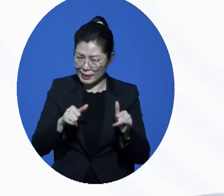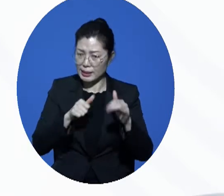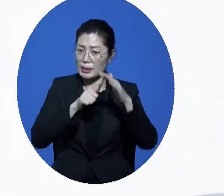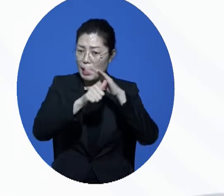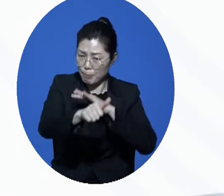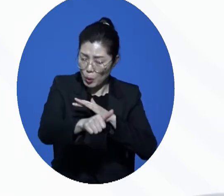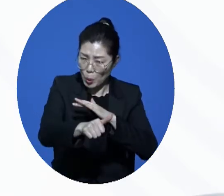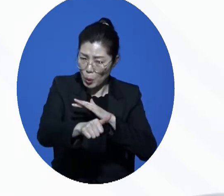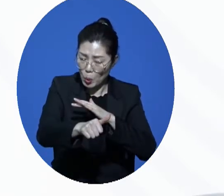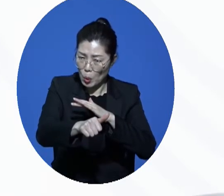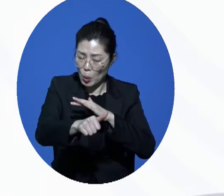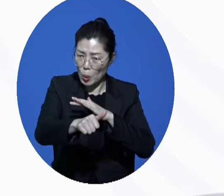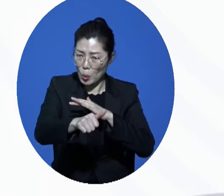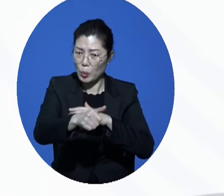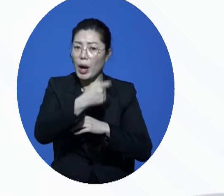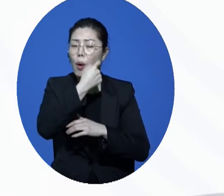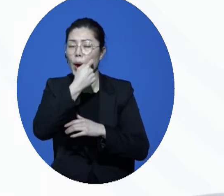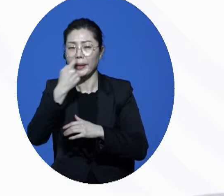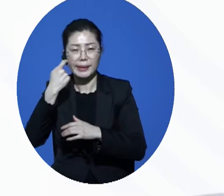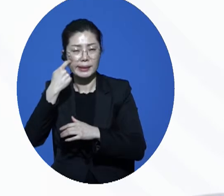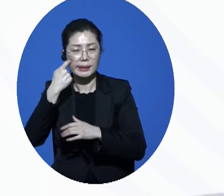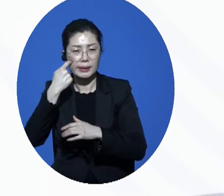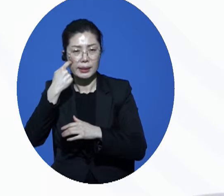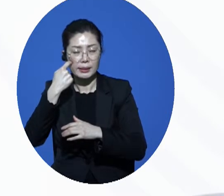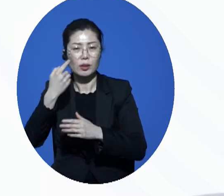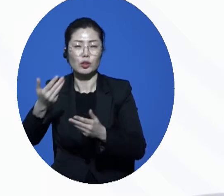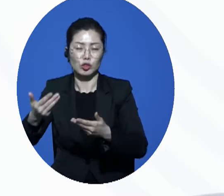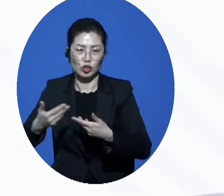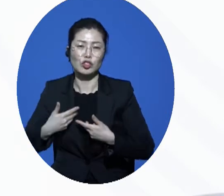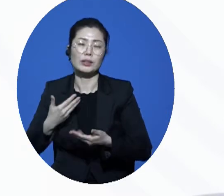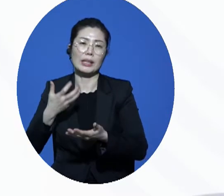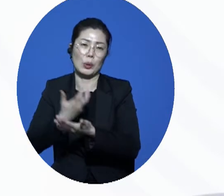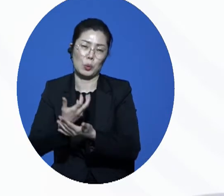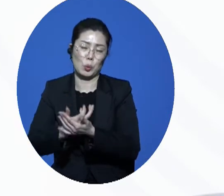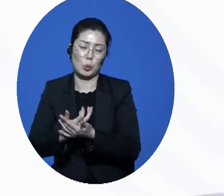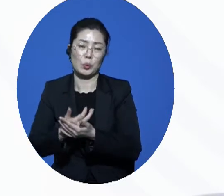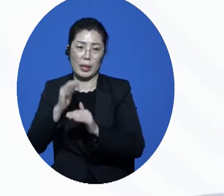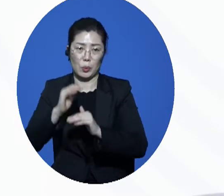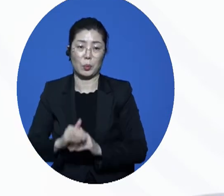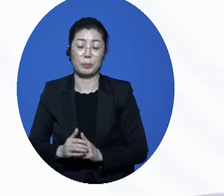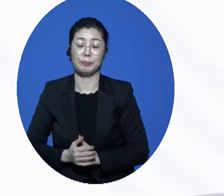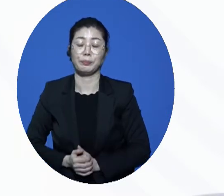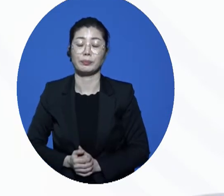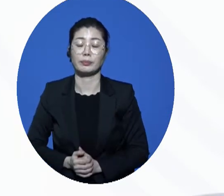대표하는 단체들의 증언들이 주축을 이뤘다는 점을 말씀을 드립니다.